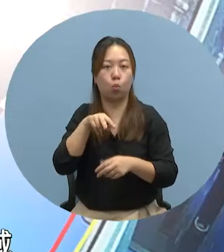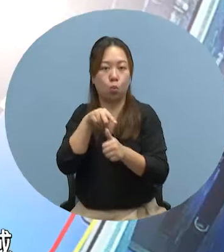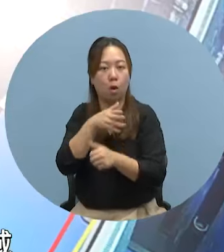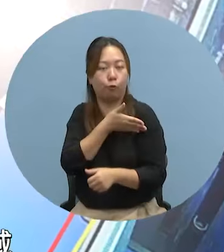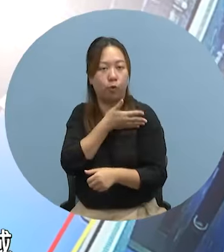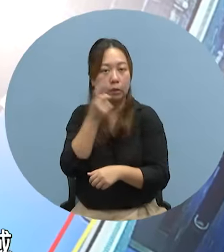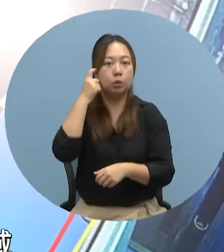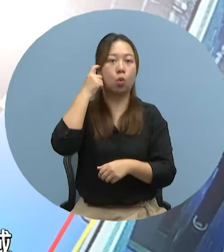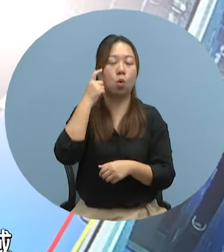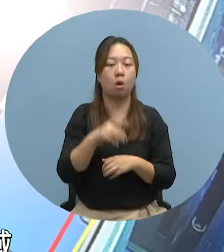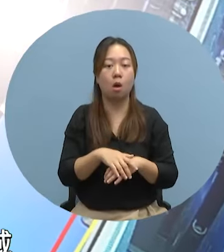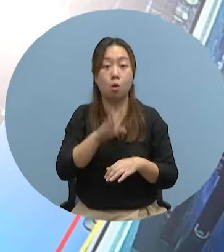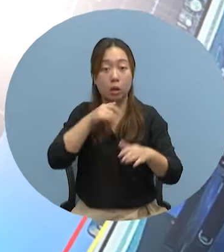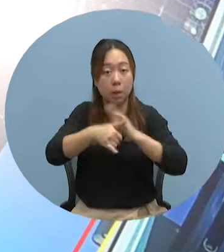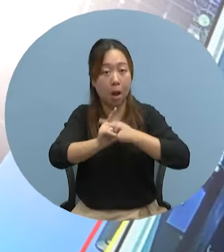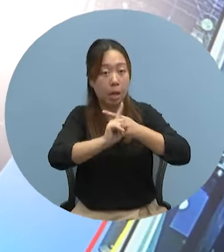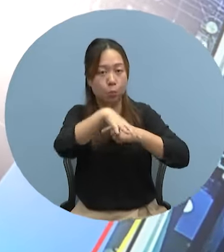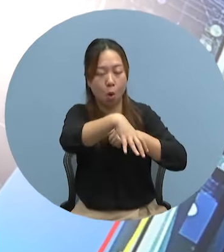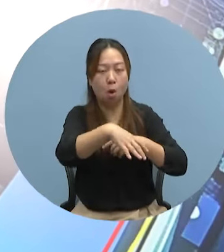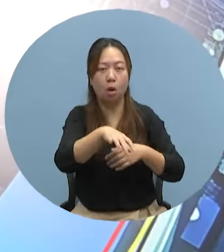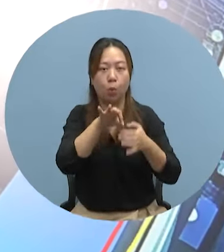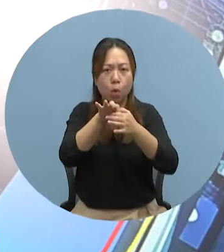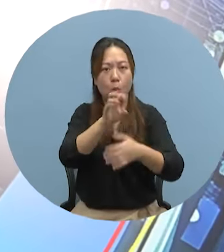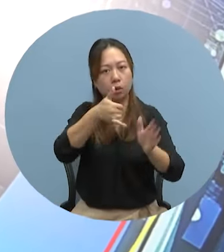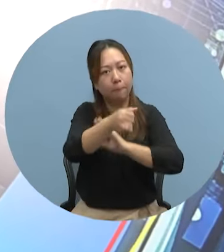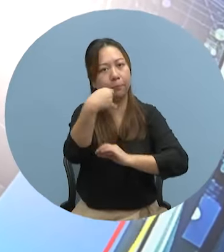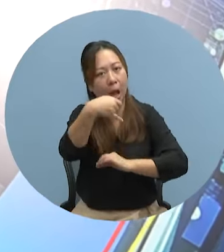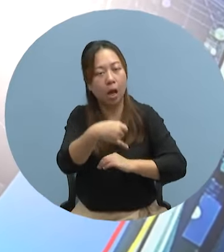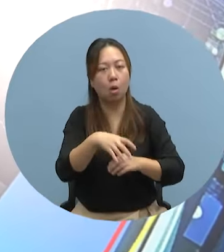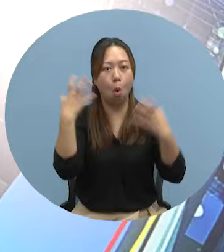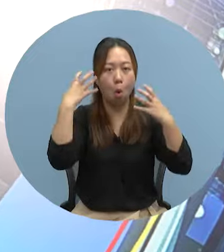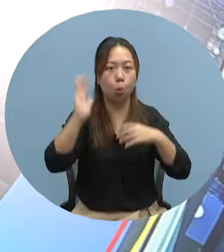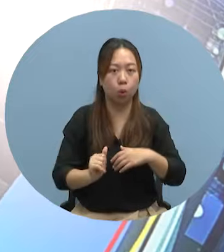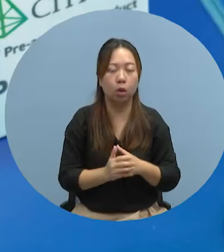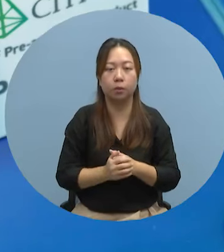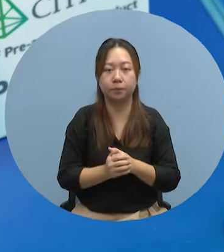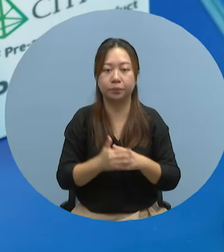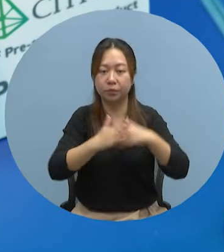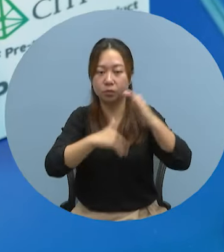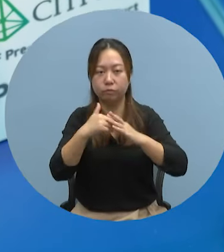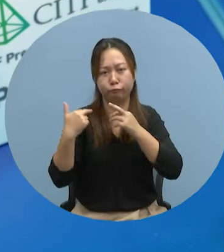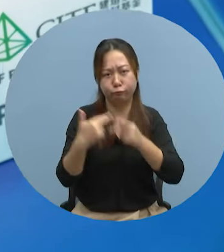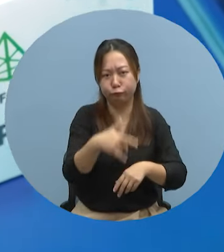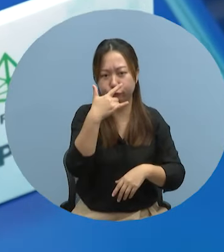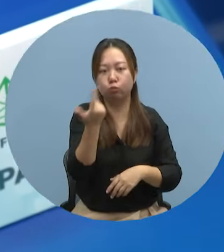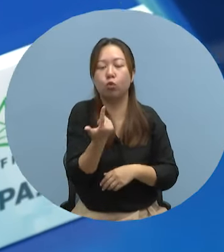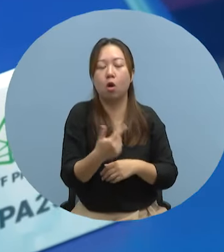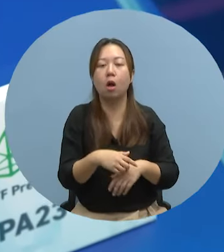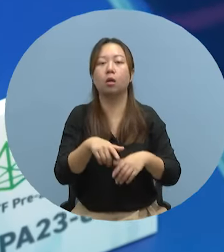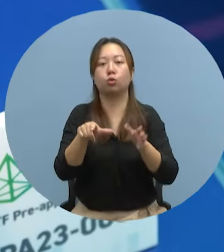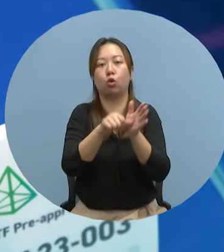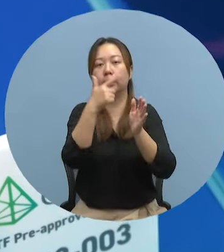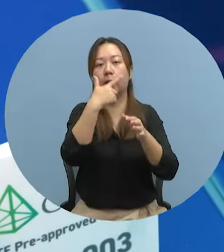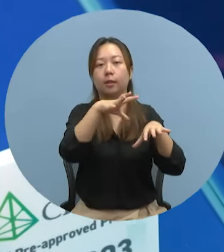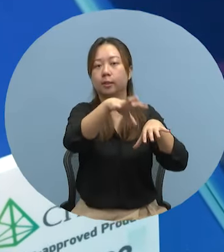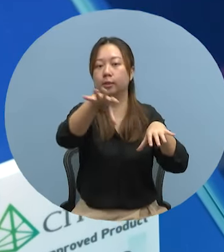員，亦都如果他入了一些危險區的時候，亦都會通知到喂你都不入得去，會響的。技術就日新月異，所以我們都放最新的科